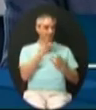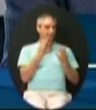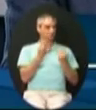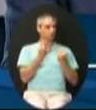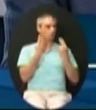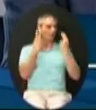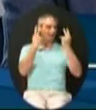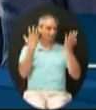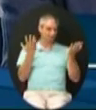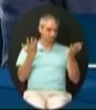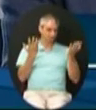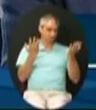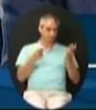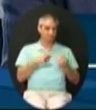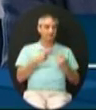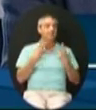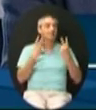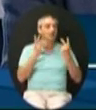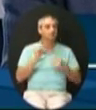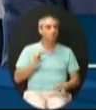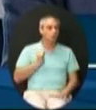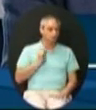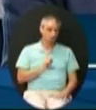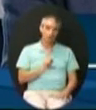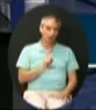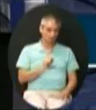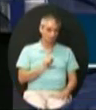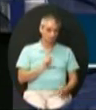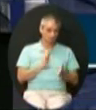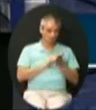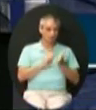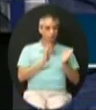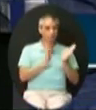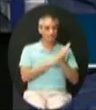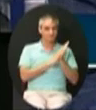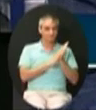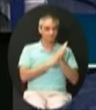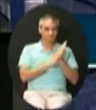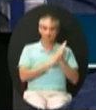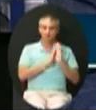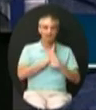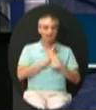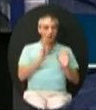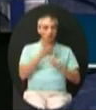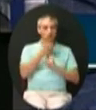ערכי. ובכן, בערכים של צה"ל כתוב